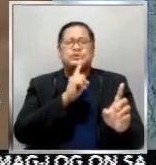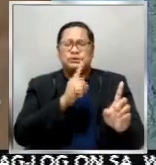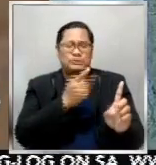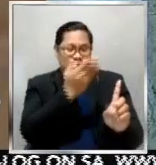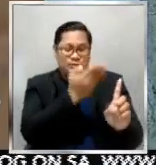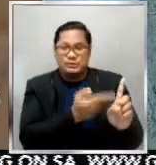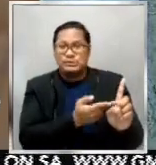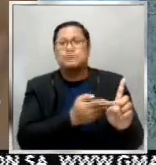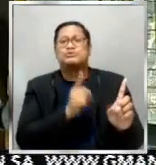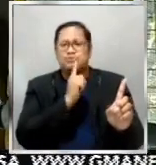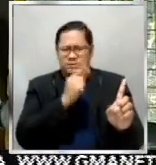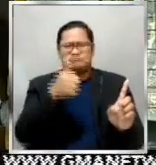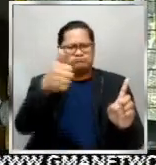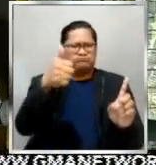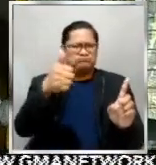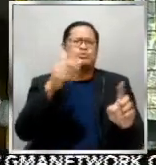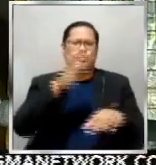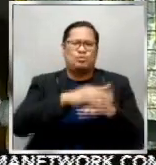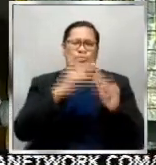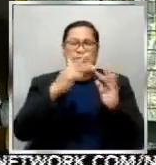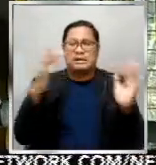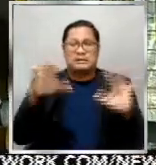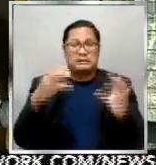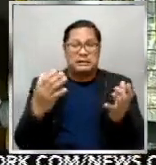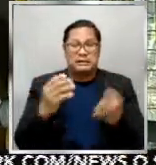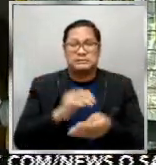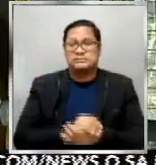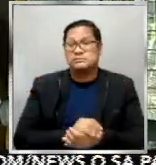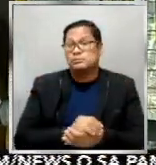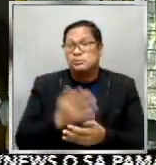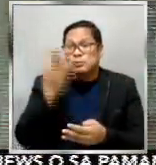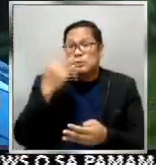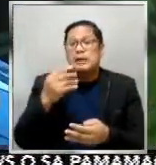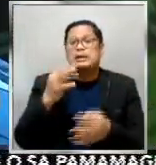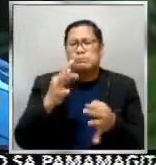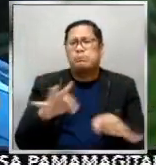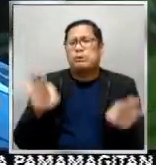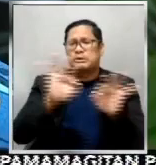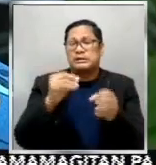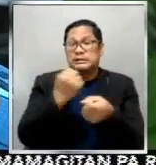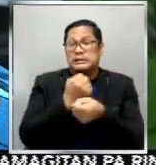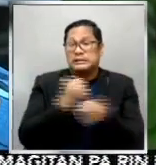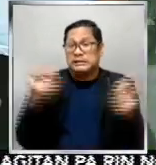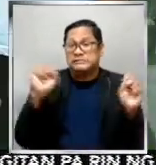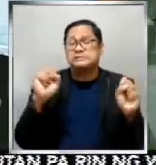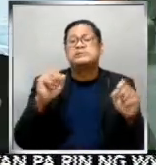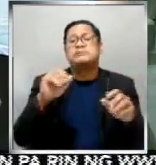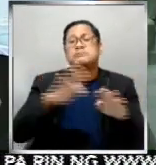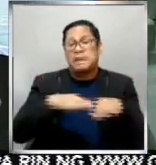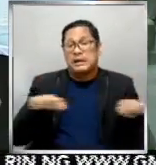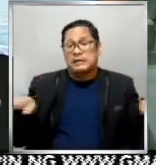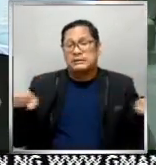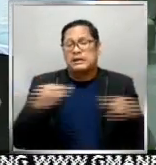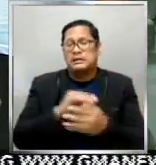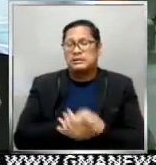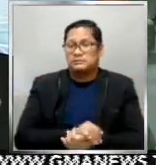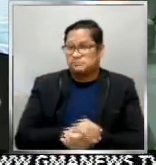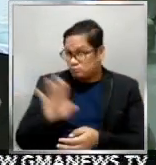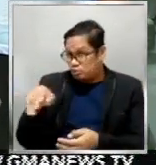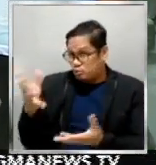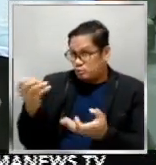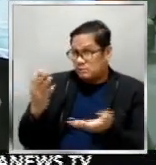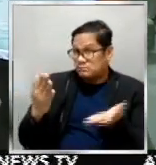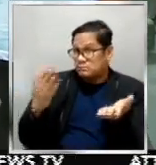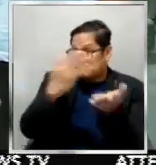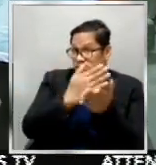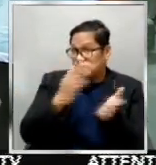online classes na lang muna. Kasi mas importante yung kaligtasan ng mga bata. Gusto mo na ba bumalik sa school na mag-aral?